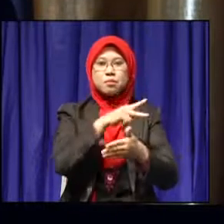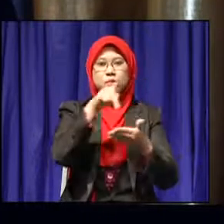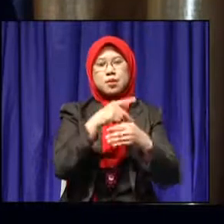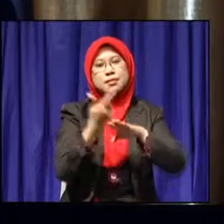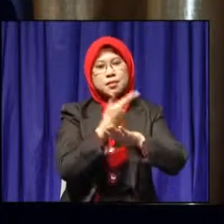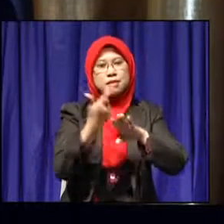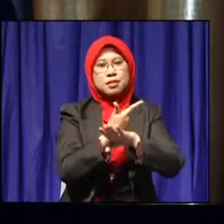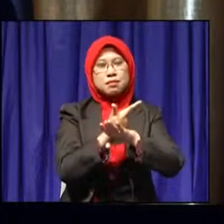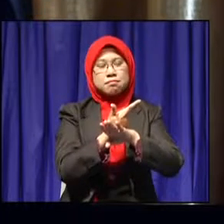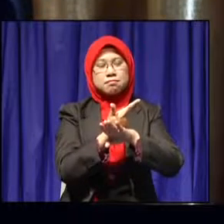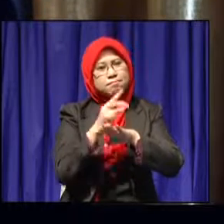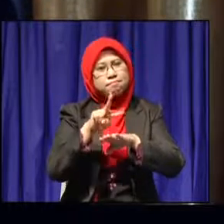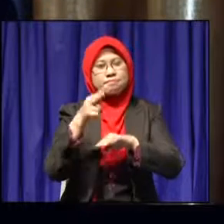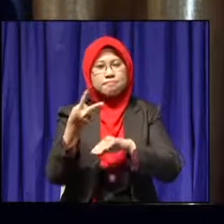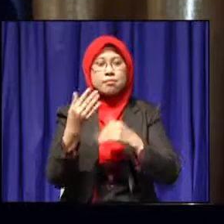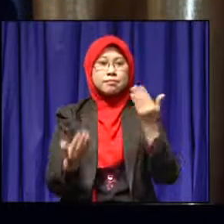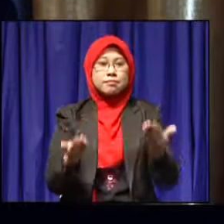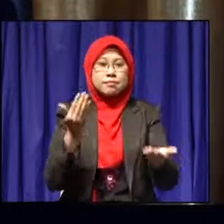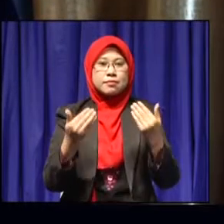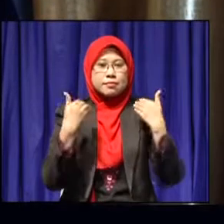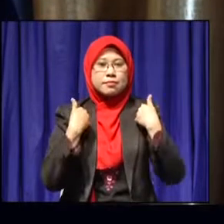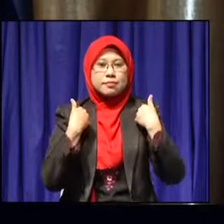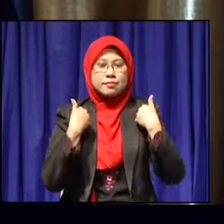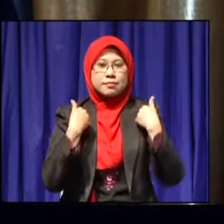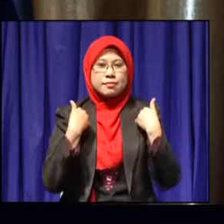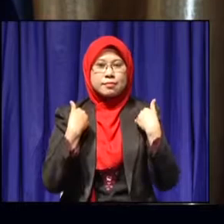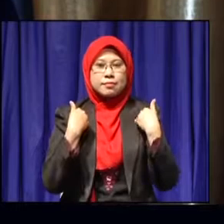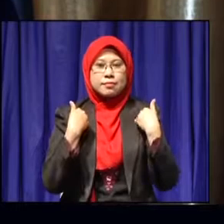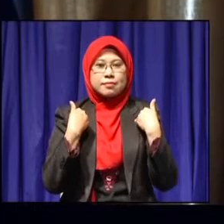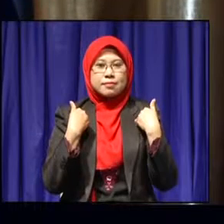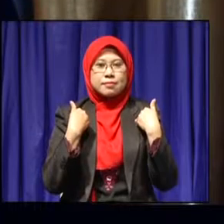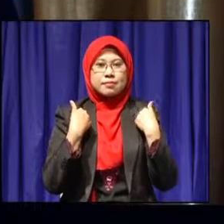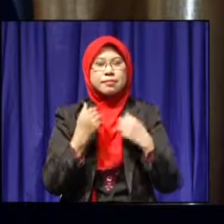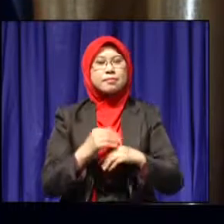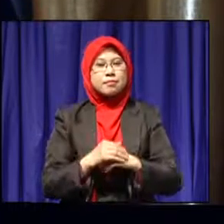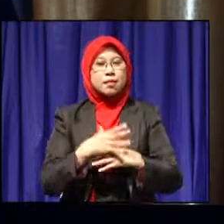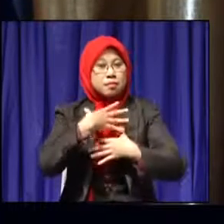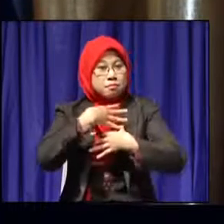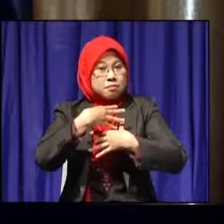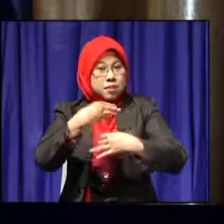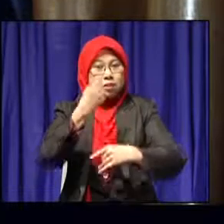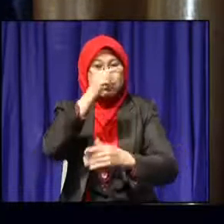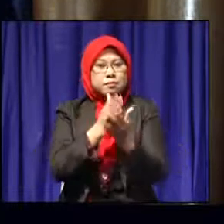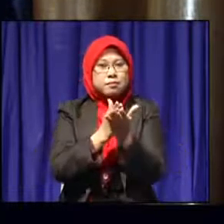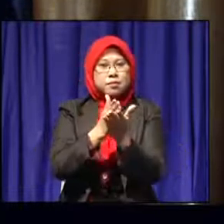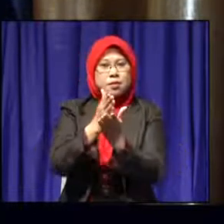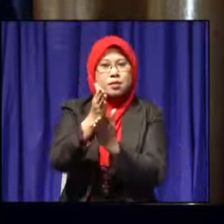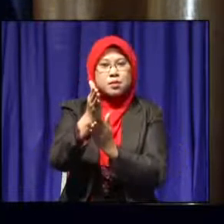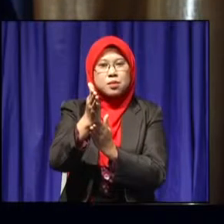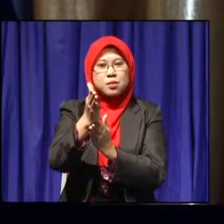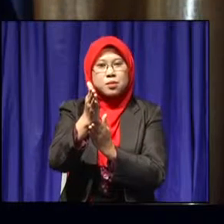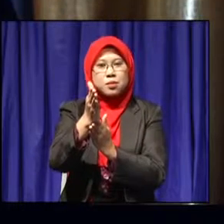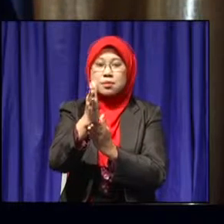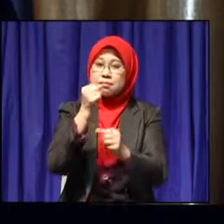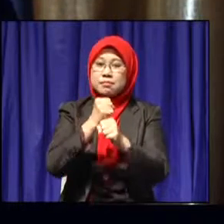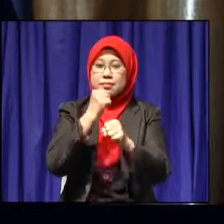Ataupun mungkin ada juga yang minat untuk terus masuk ke dalam dunia